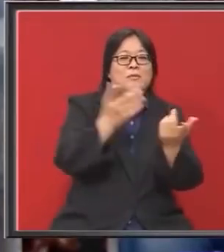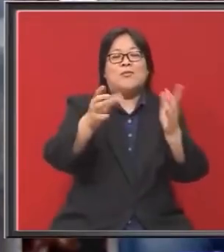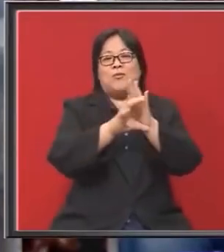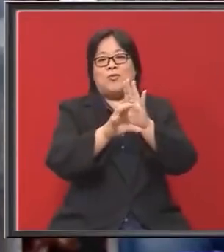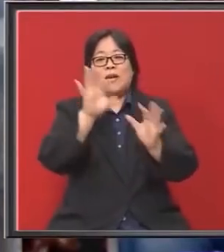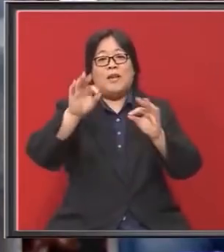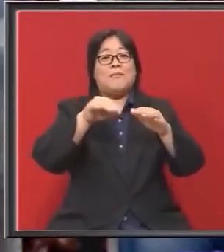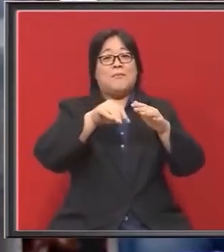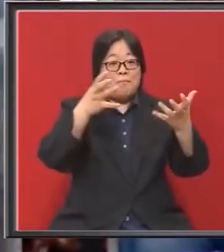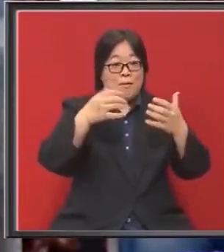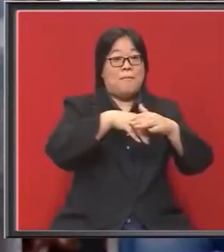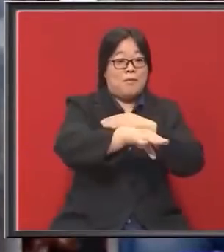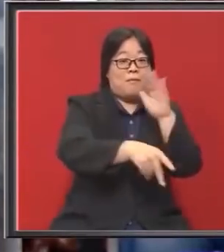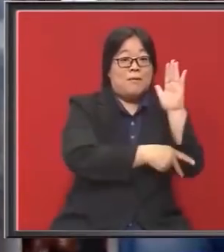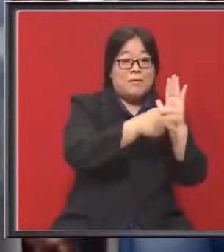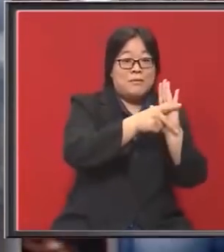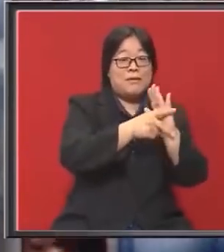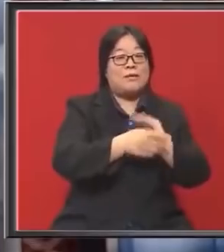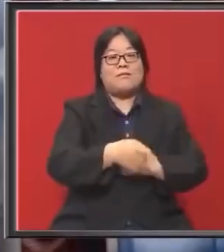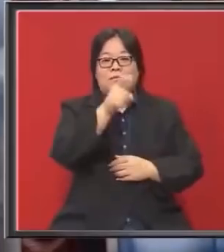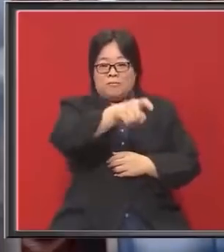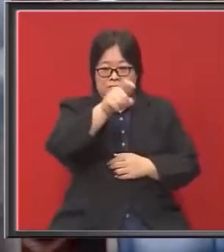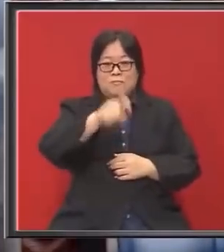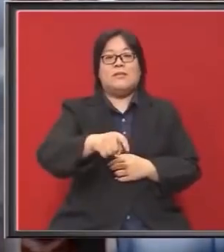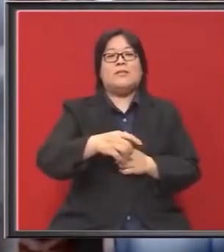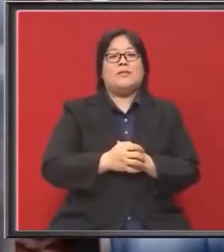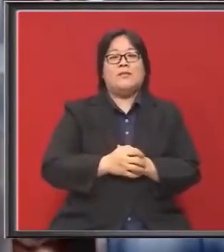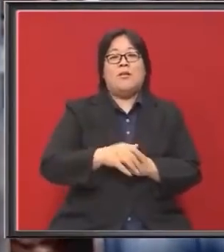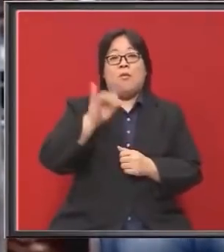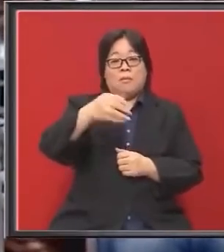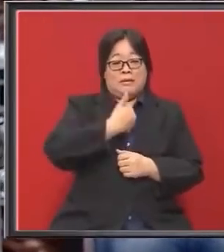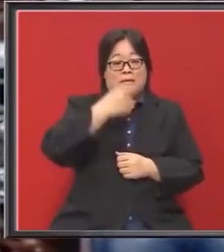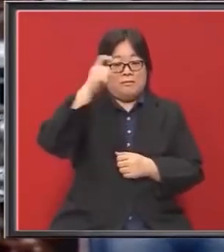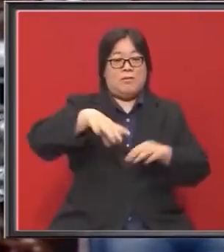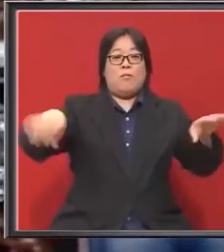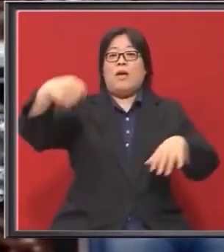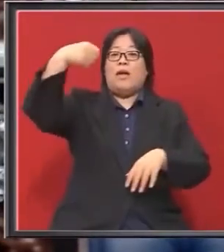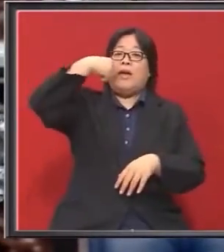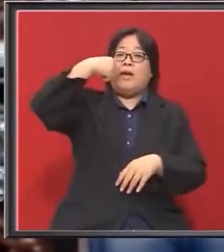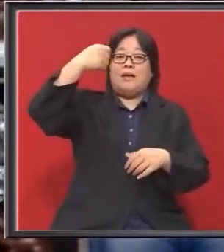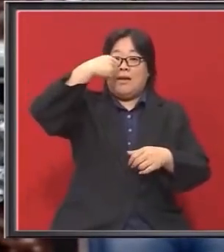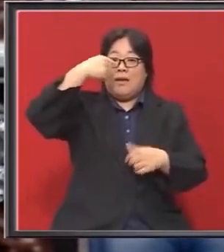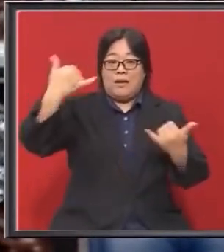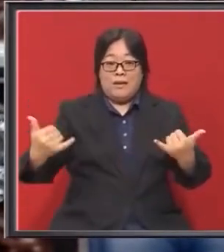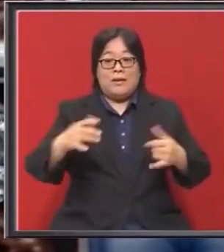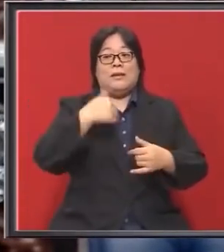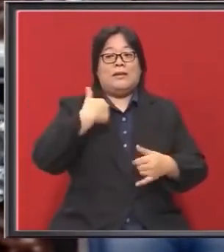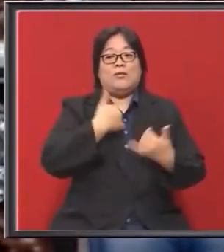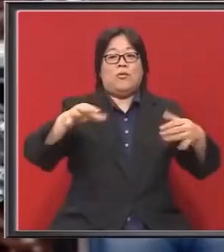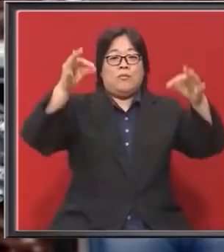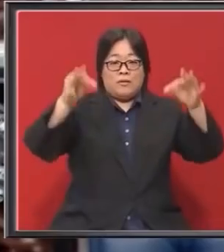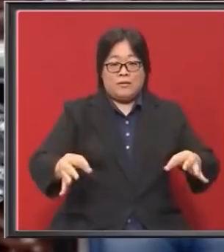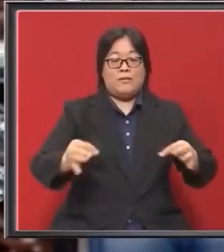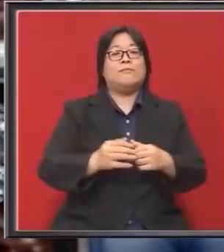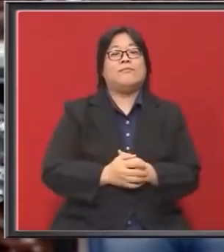contohnya kalau masuk mau masuk palingan beliau kena menjalani atau website menjadi SWT dan lagi Nikita telah